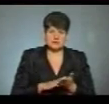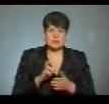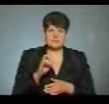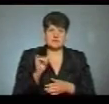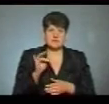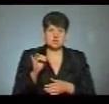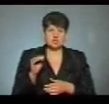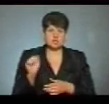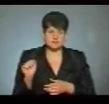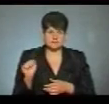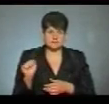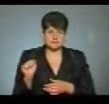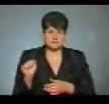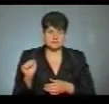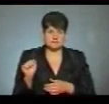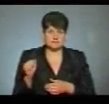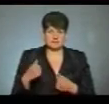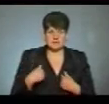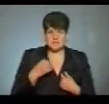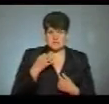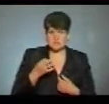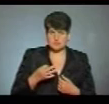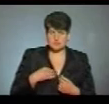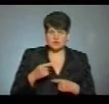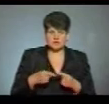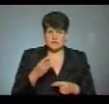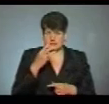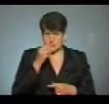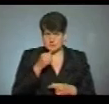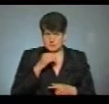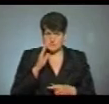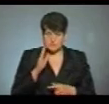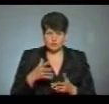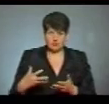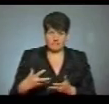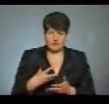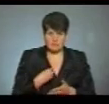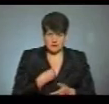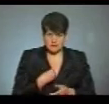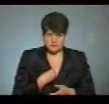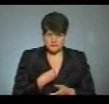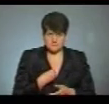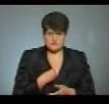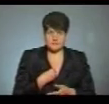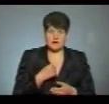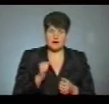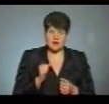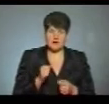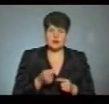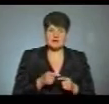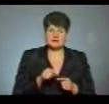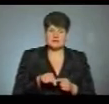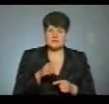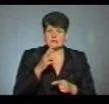біржі, і мені сказали, що через 3 місяці будуть виплати. А цих